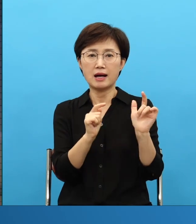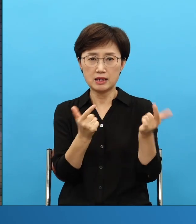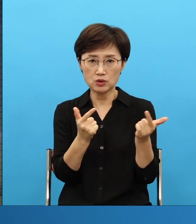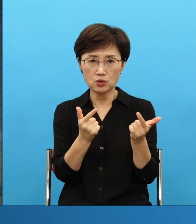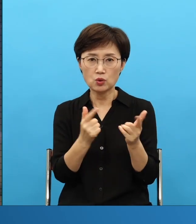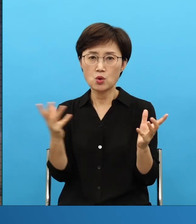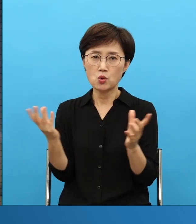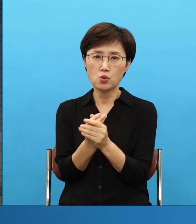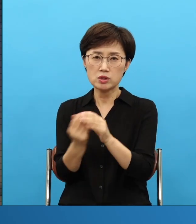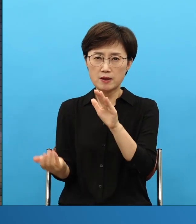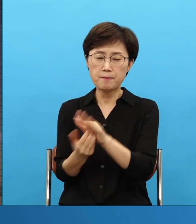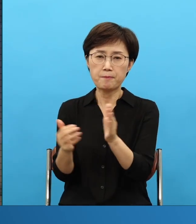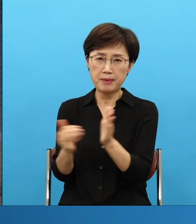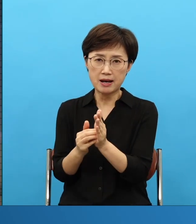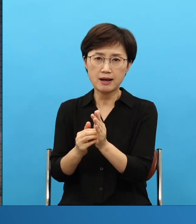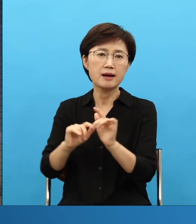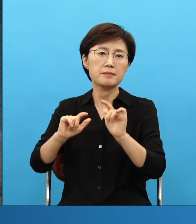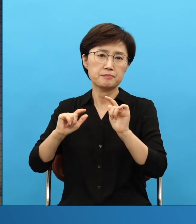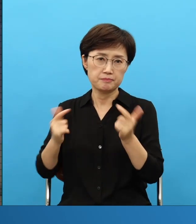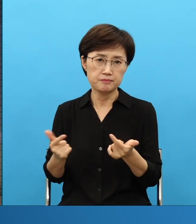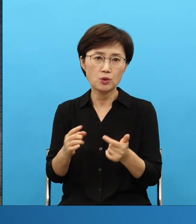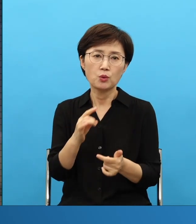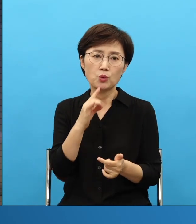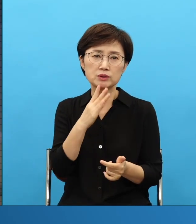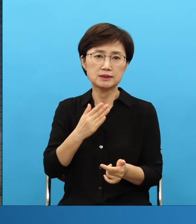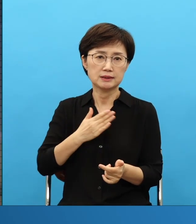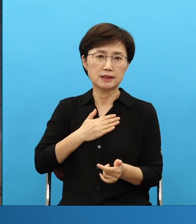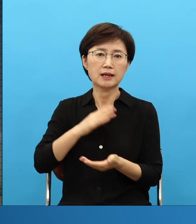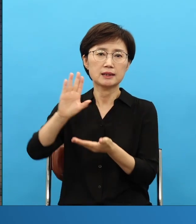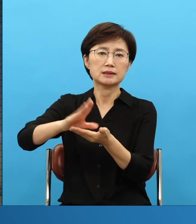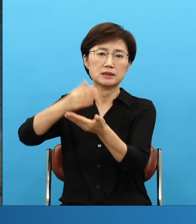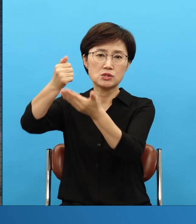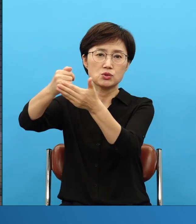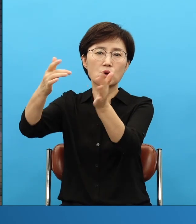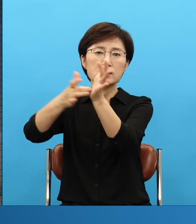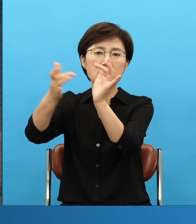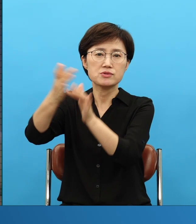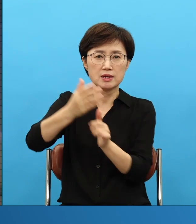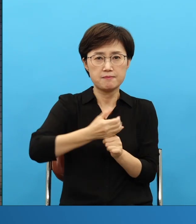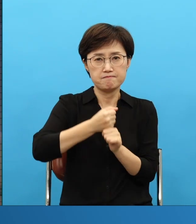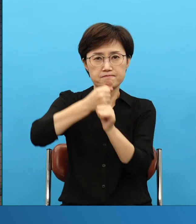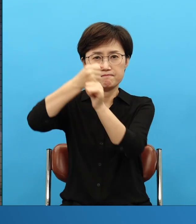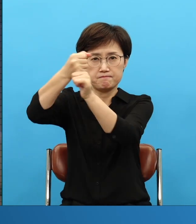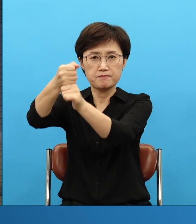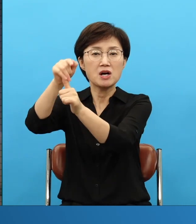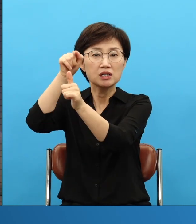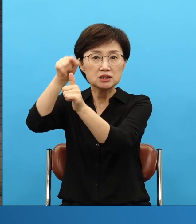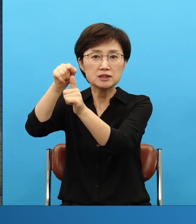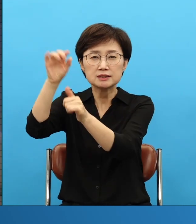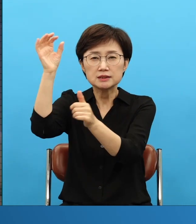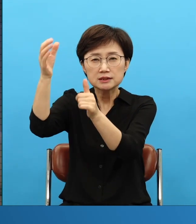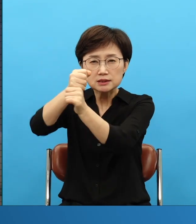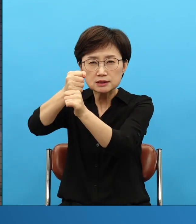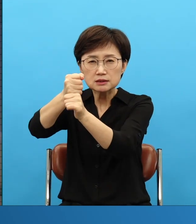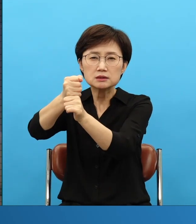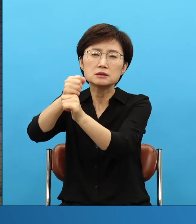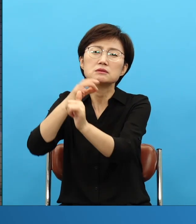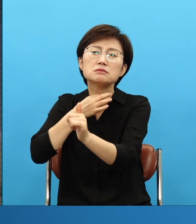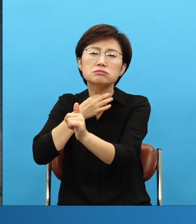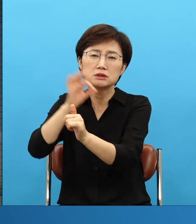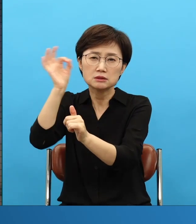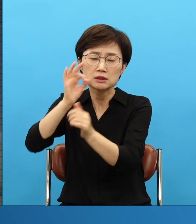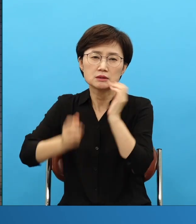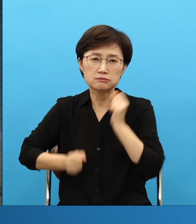함도 아니요 온전히 이루었다 함도 아니라 오직 내가 그리스도 예수께 잡힌 바 된 그것을